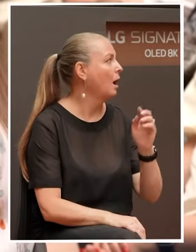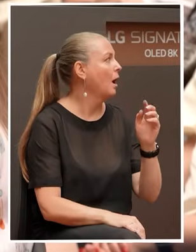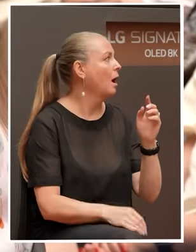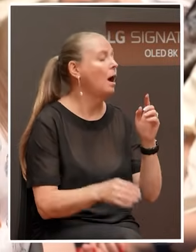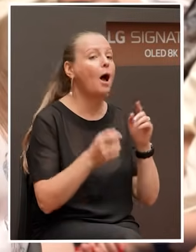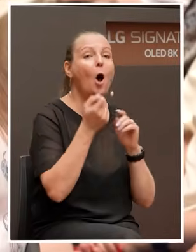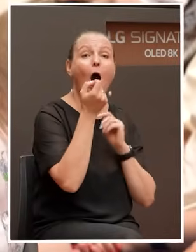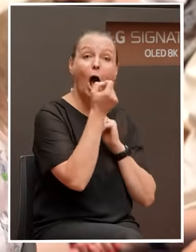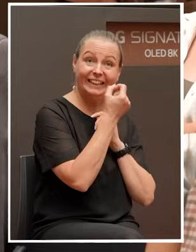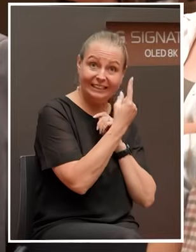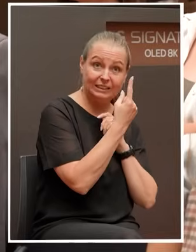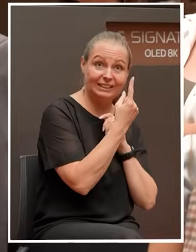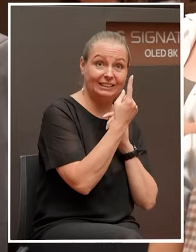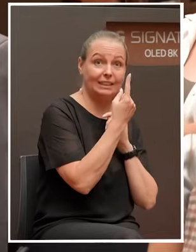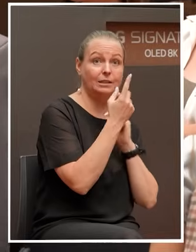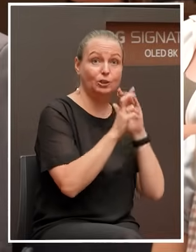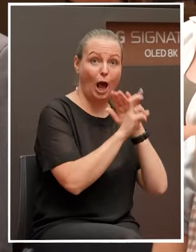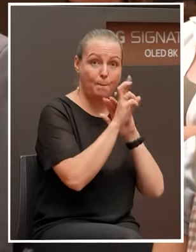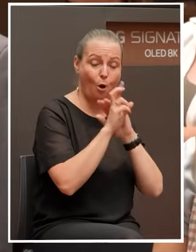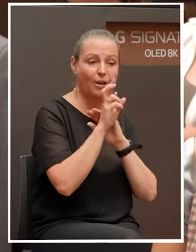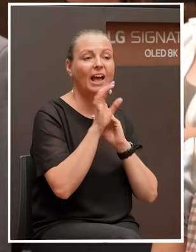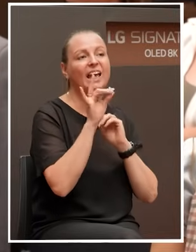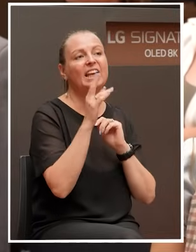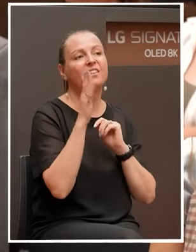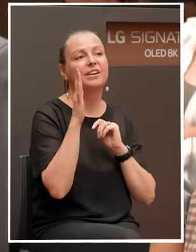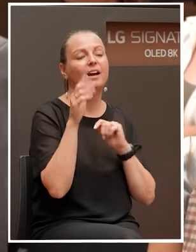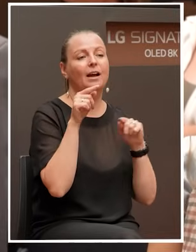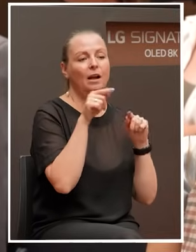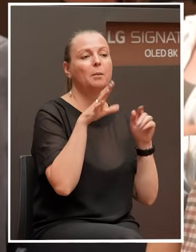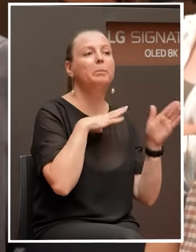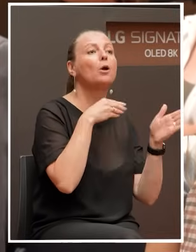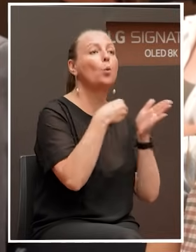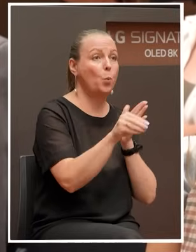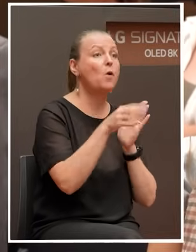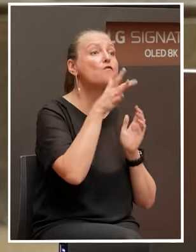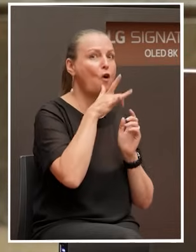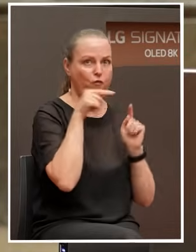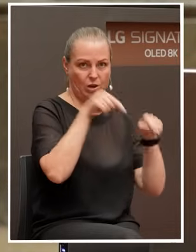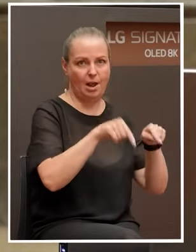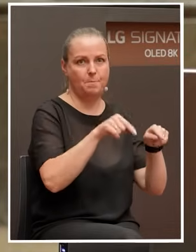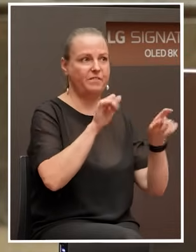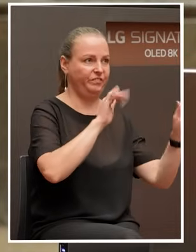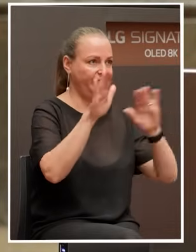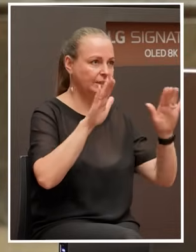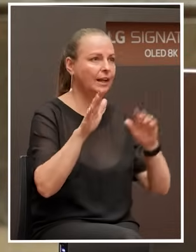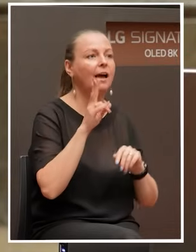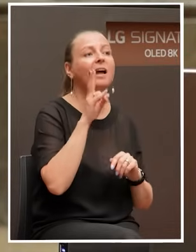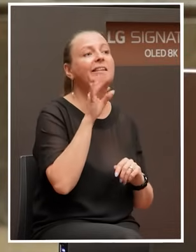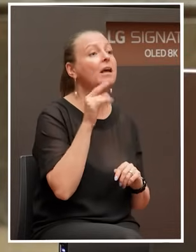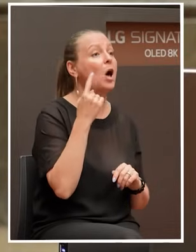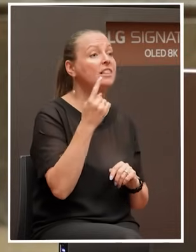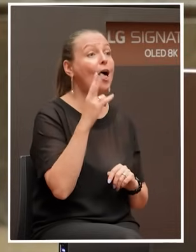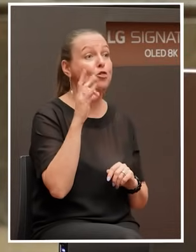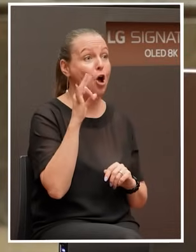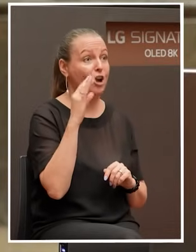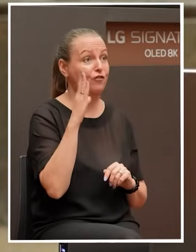11 соборов и видов Вернона были куплены во время выставки. Ни одна норвежская вещь не была